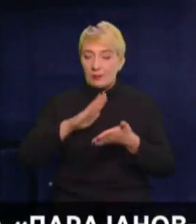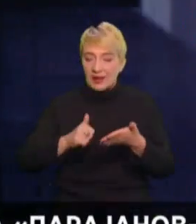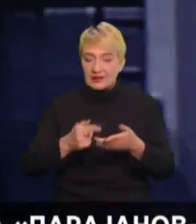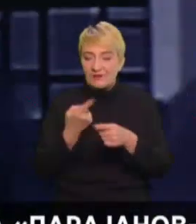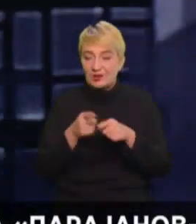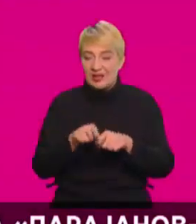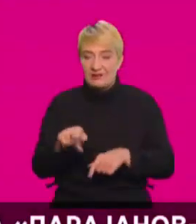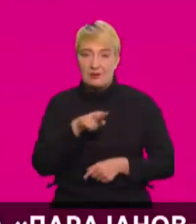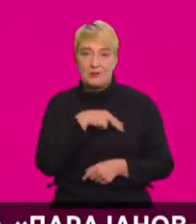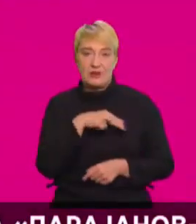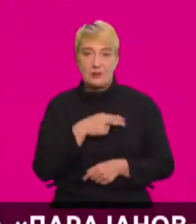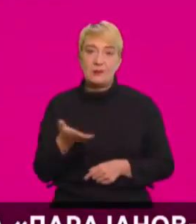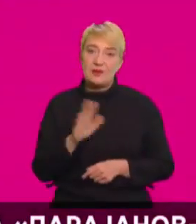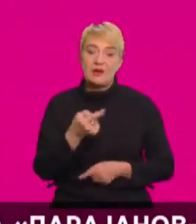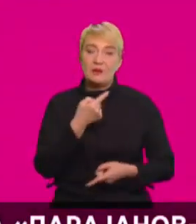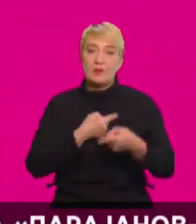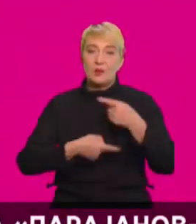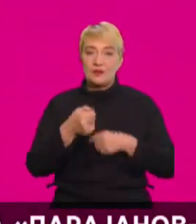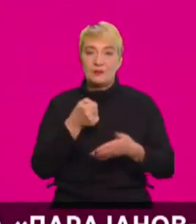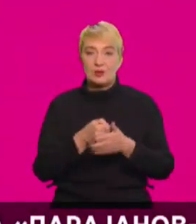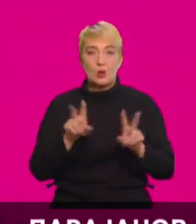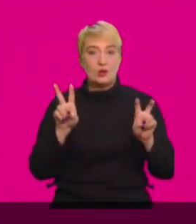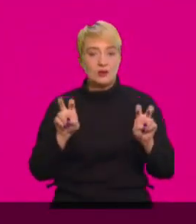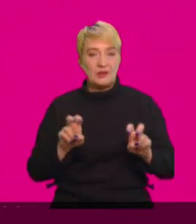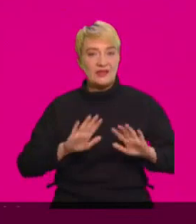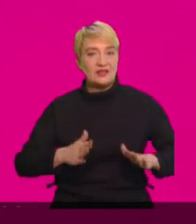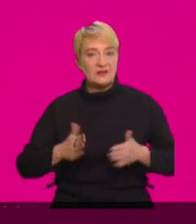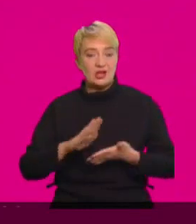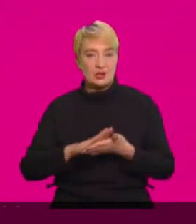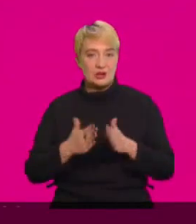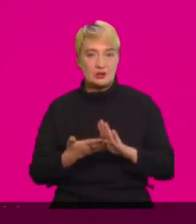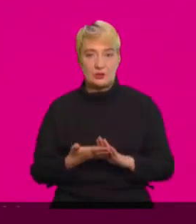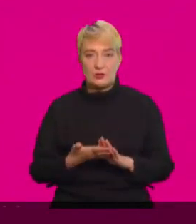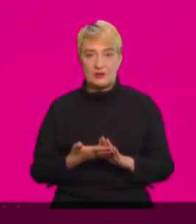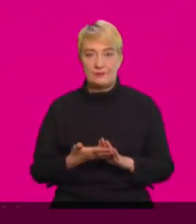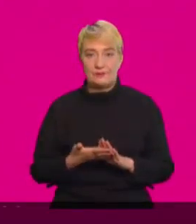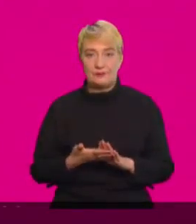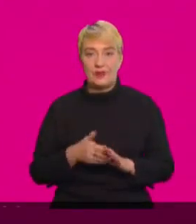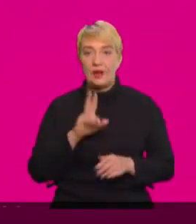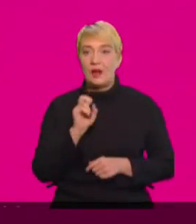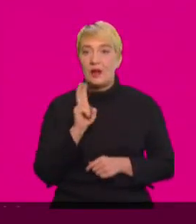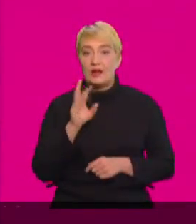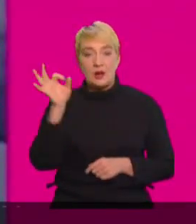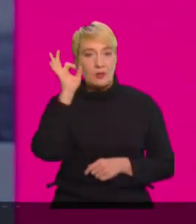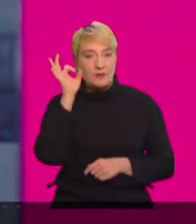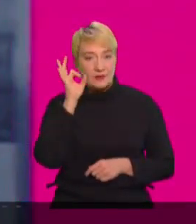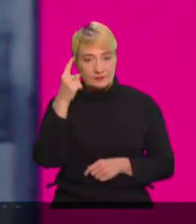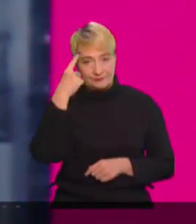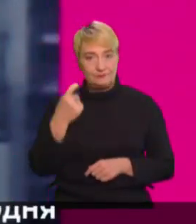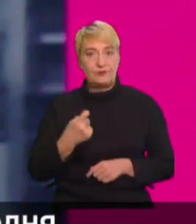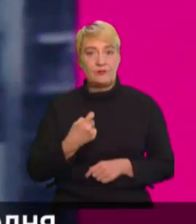Так, ну і давайте все-таки повернемося до теми надзвичайної ситуації, тому що вже, як ми і повідомляли, надійшло повідомлення,